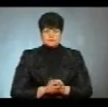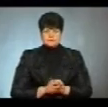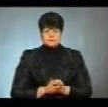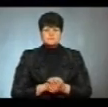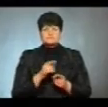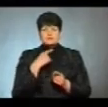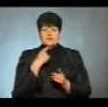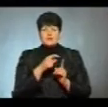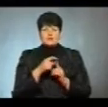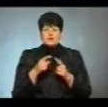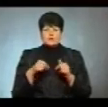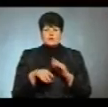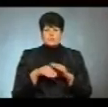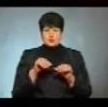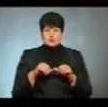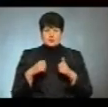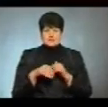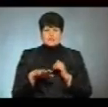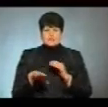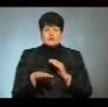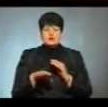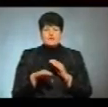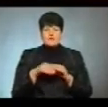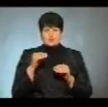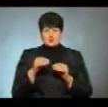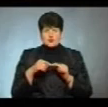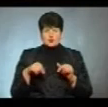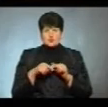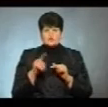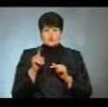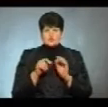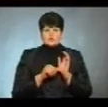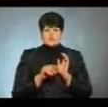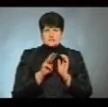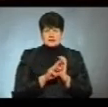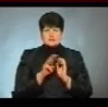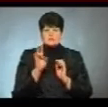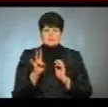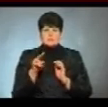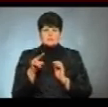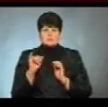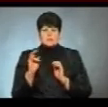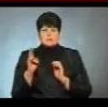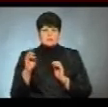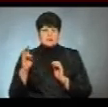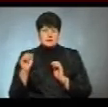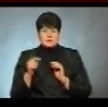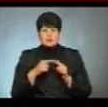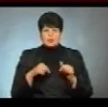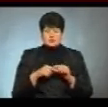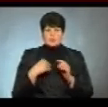словами голови окружної виборчої комісії територіального виборчого округу номер 163 Наталії Пікіної, на окрузі